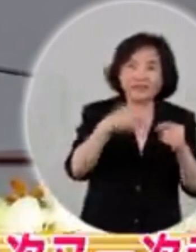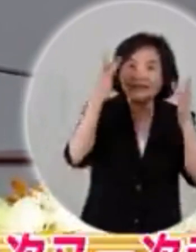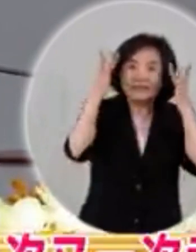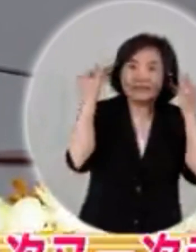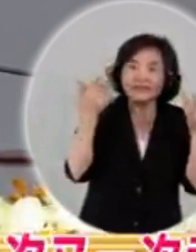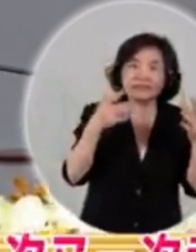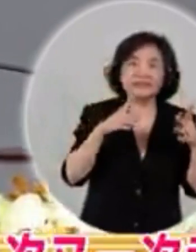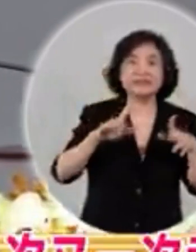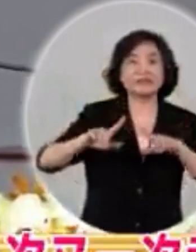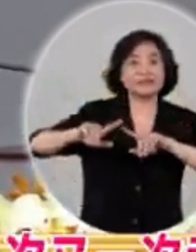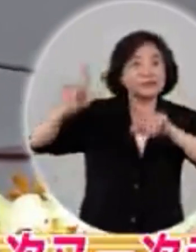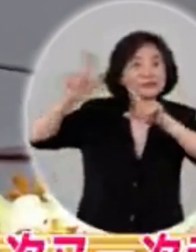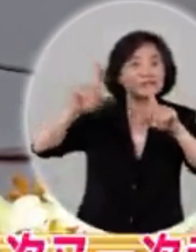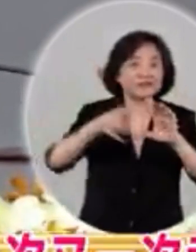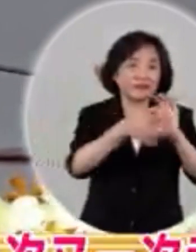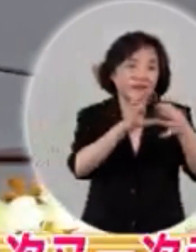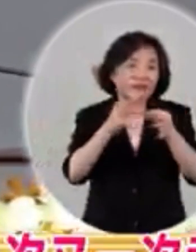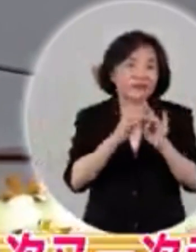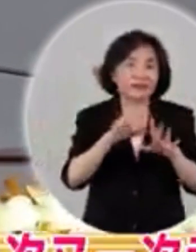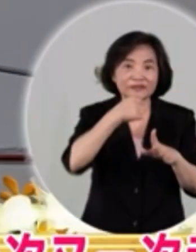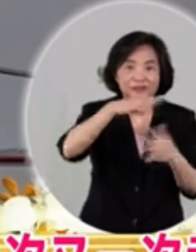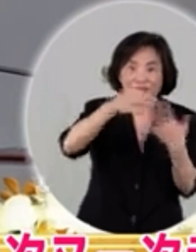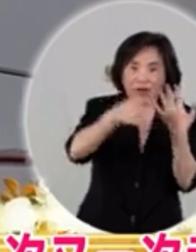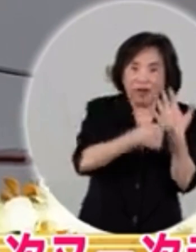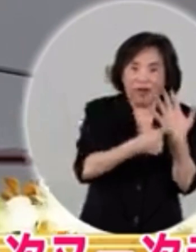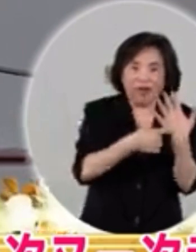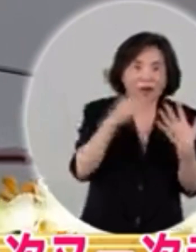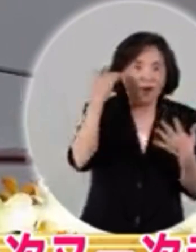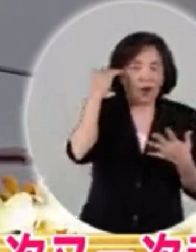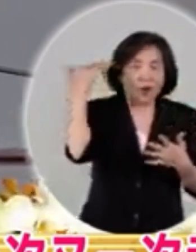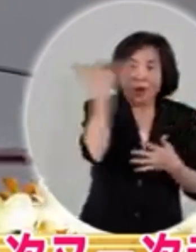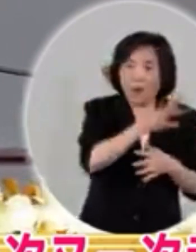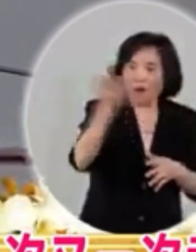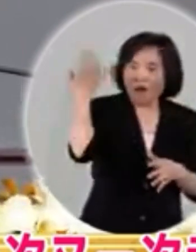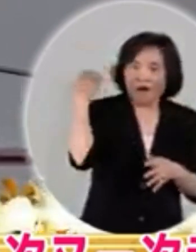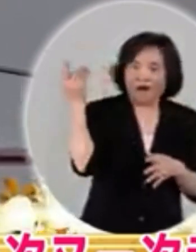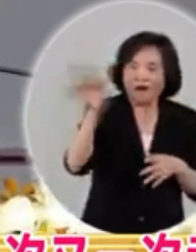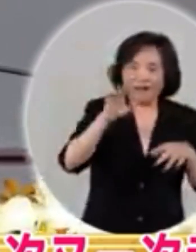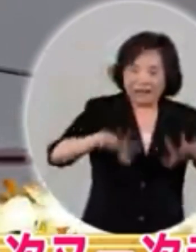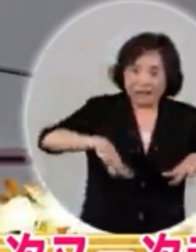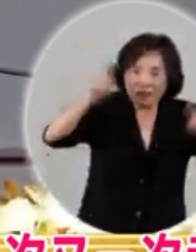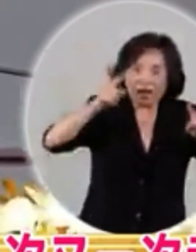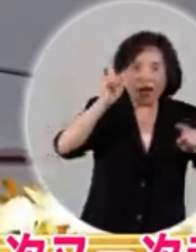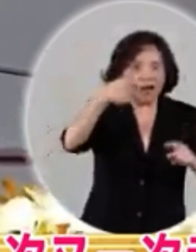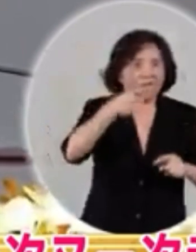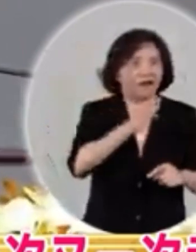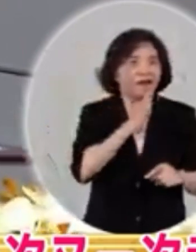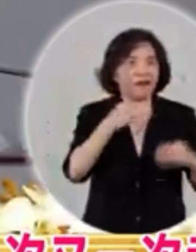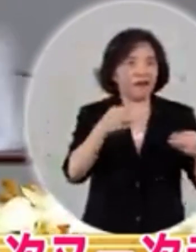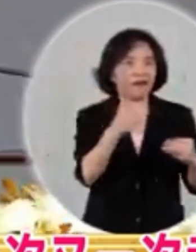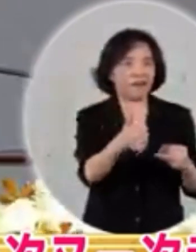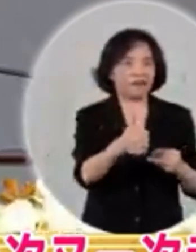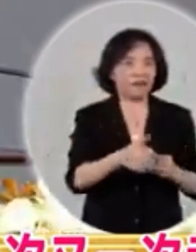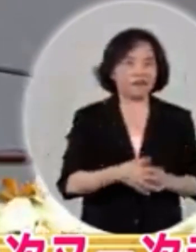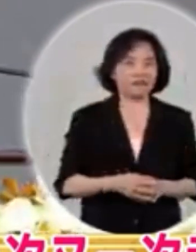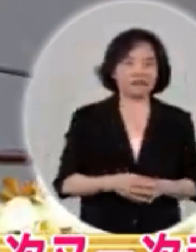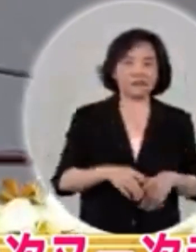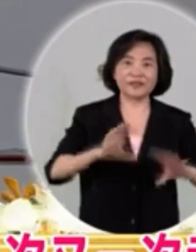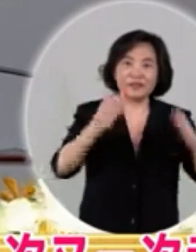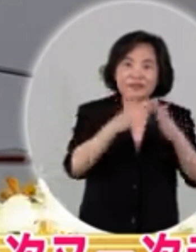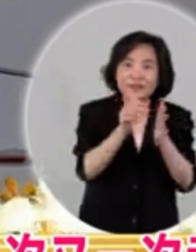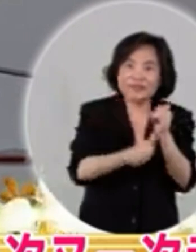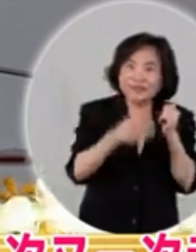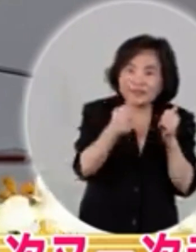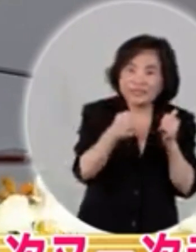东京奥运，台湾选手缔造了史无前例的好成绩。在国家生日的